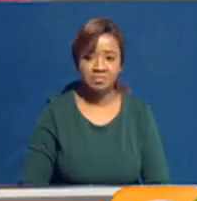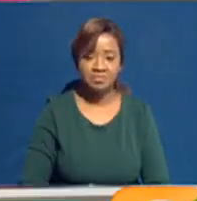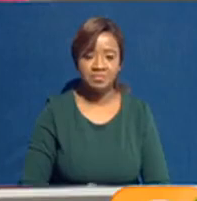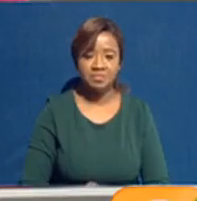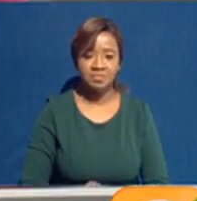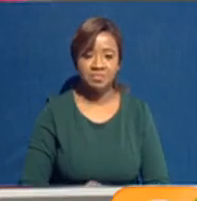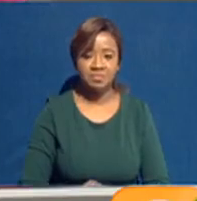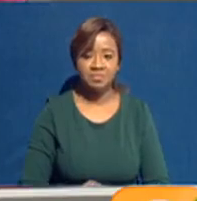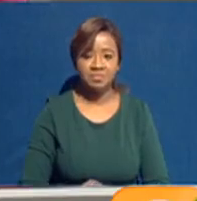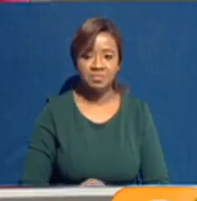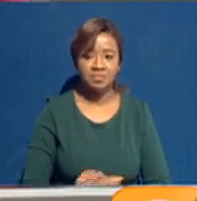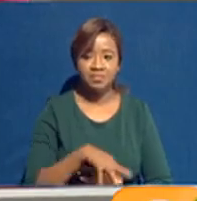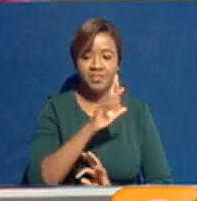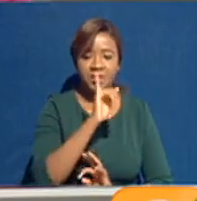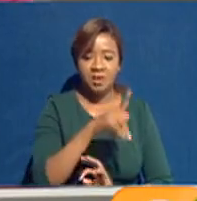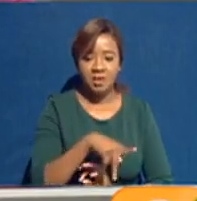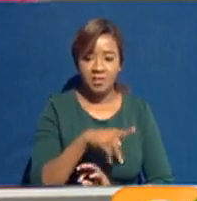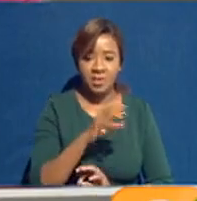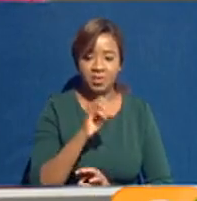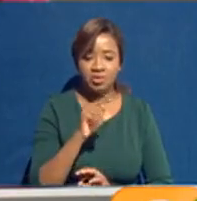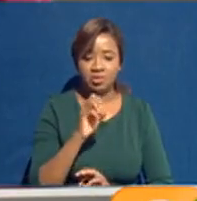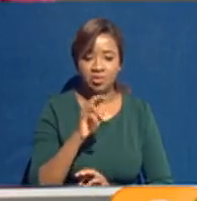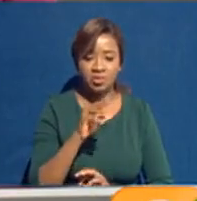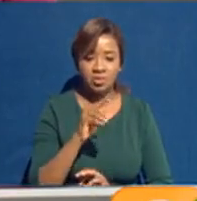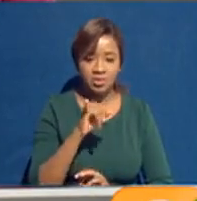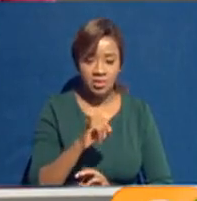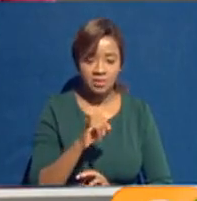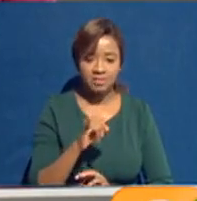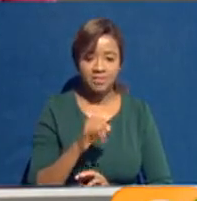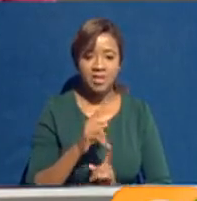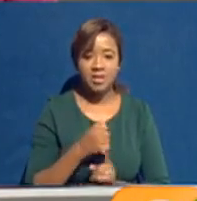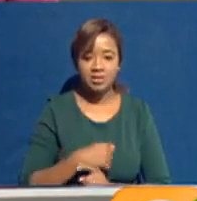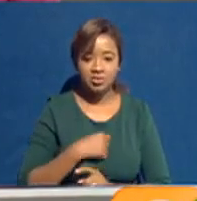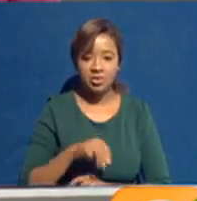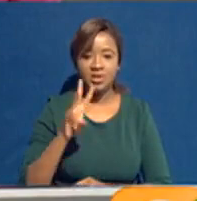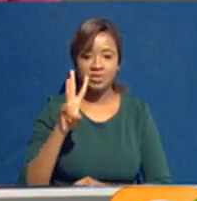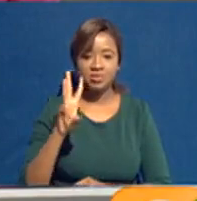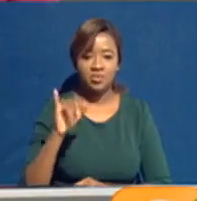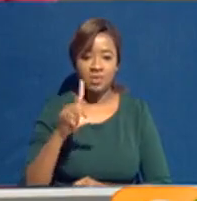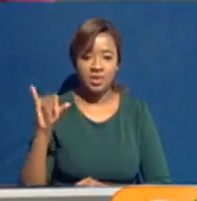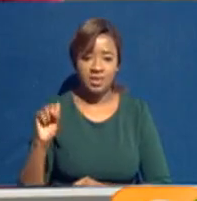Na Mola iweke roho yake mahali pema palipo na wema, na pia vile vile pole Willis Raburu kwa kumpoteza somo yako.